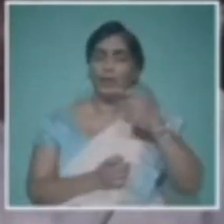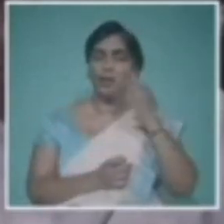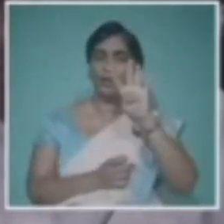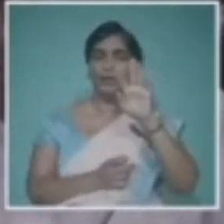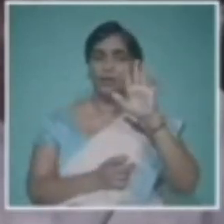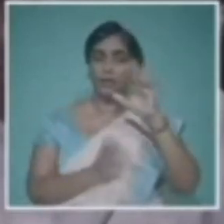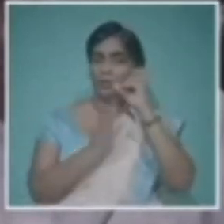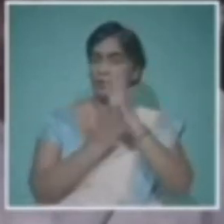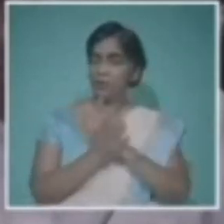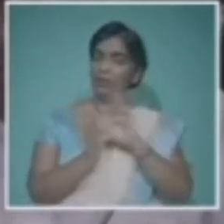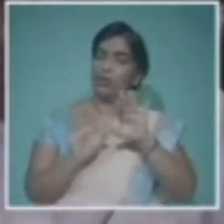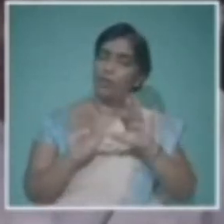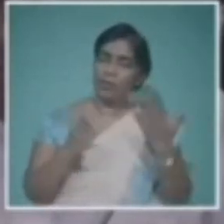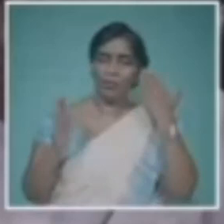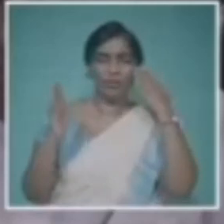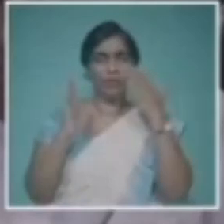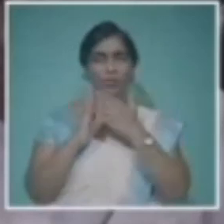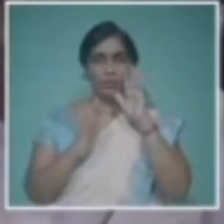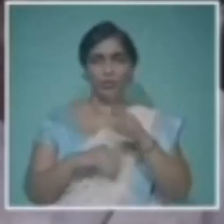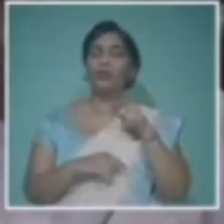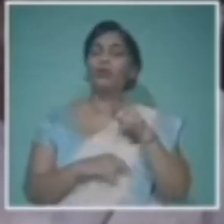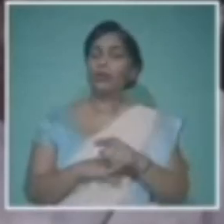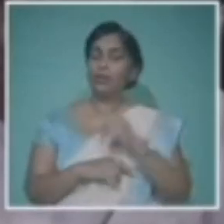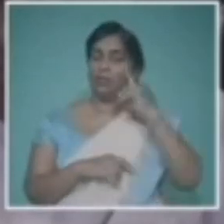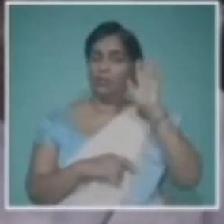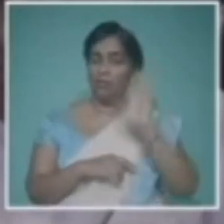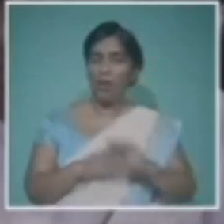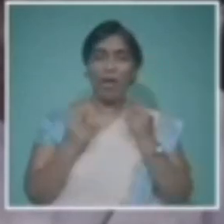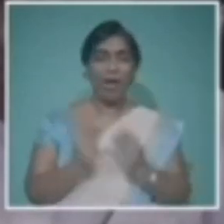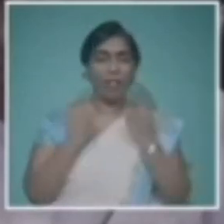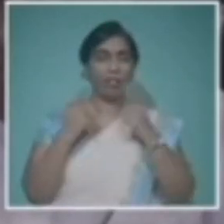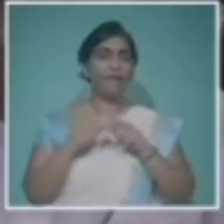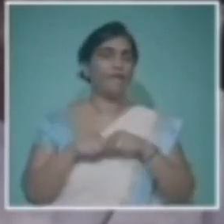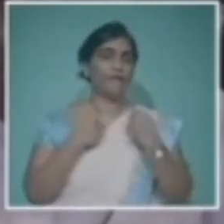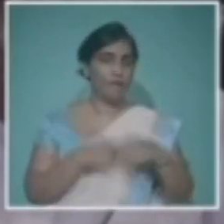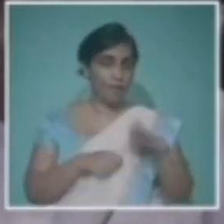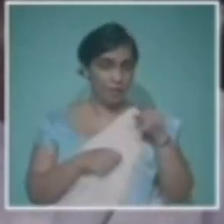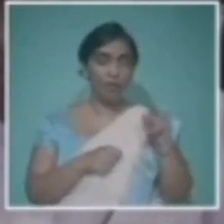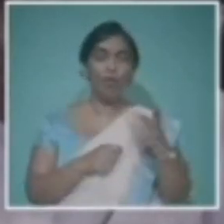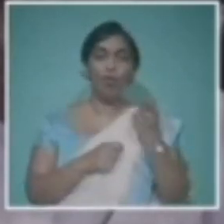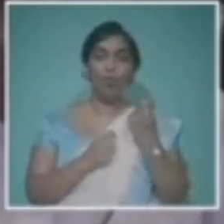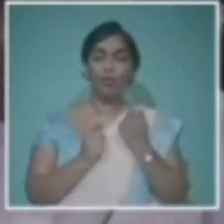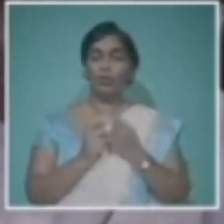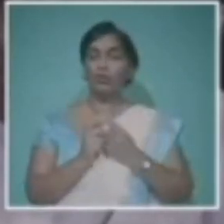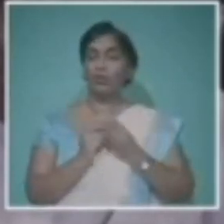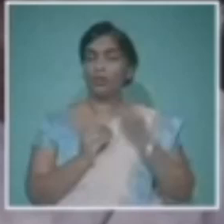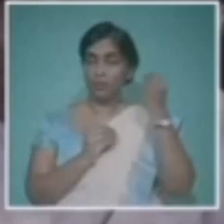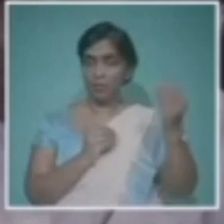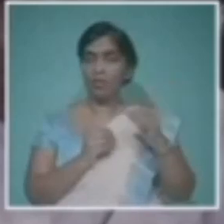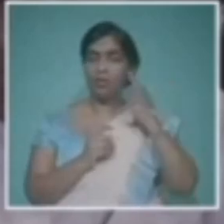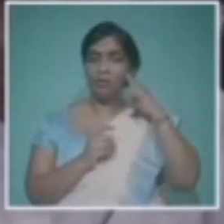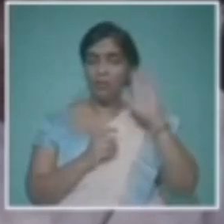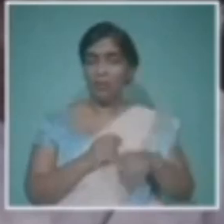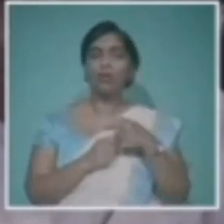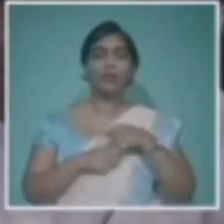149 ව්‍යවස්ථාවේ කවර විධානයක් ඇතත් අනපේක්ෂිත හදිසි වියදම් සඳහා මුදල් සැපයීම පිණිස